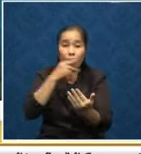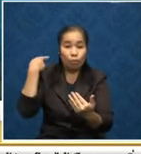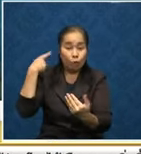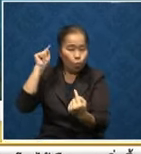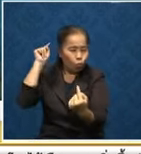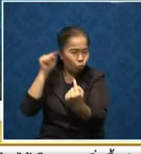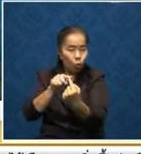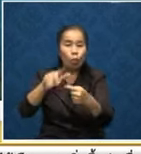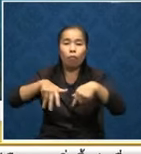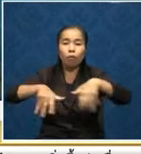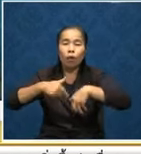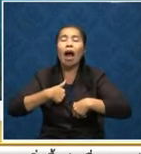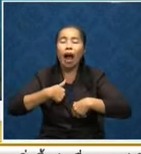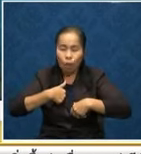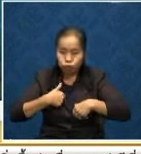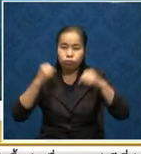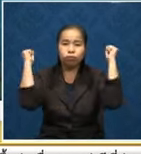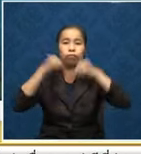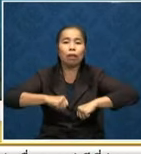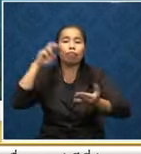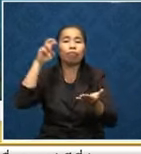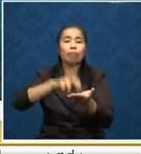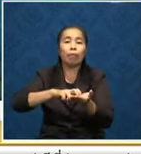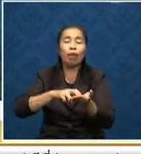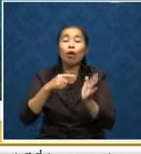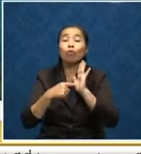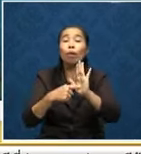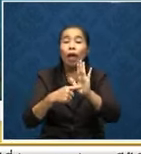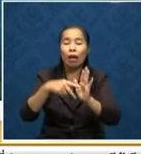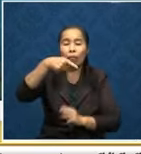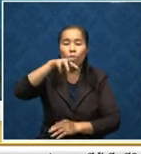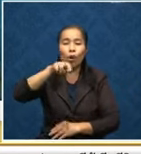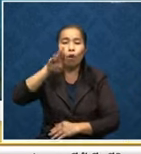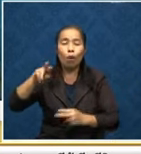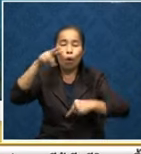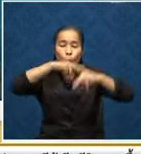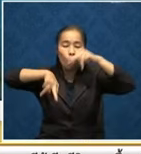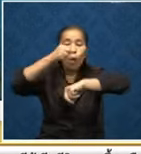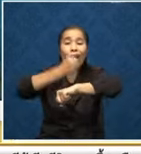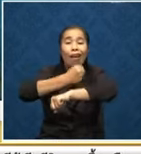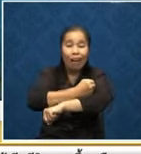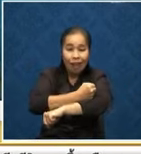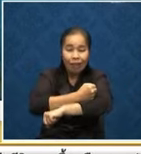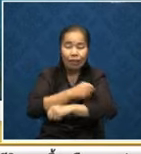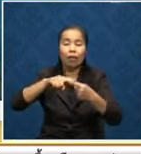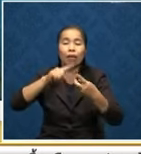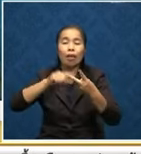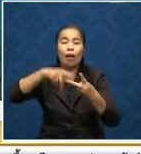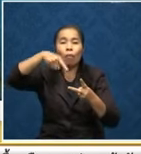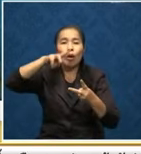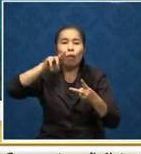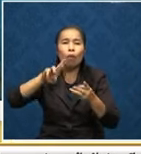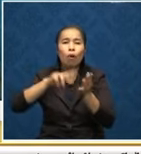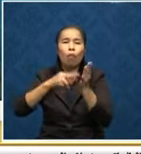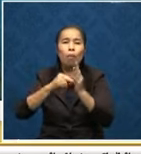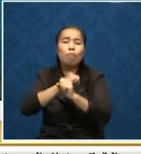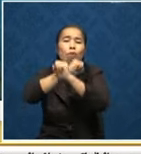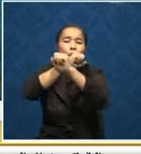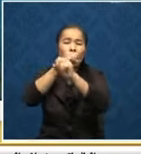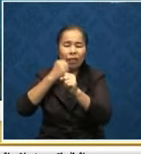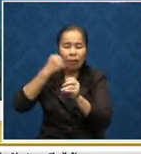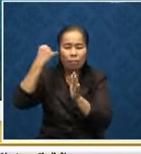นเราพร้อมที่จะลงมติให้ครับยกตัวอย่างอย่างเช่นพรบคุ้มครองแรงงานที่เสนอโดยพรรคภูมิใจไทยพรบป้องกันการกระทำความผิดซ้ำที่เสนอโดยคณะรัฐมนต